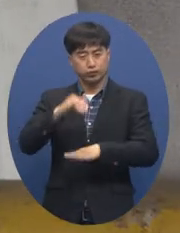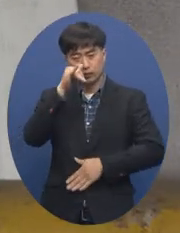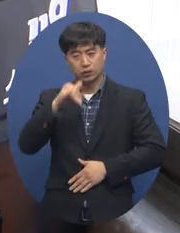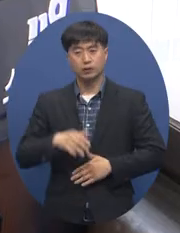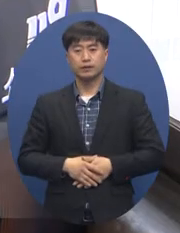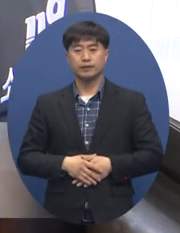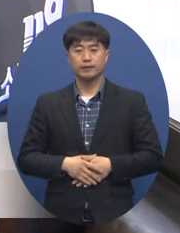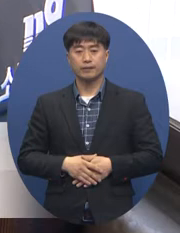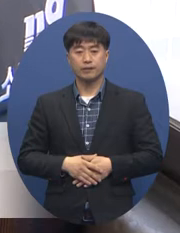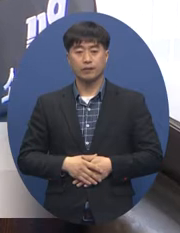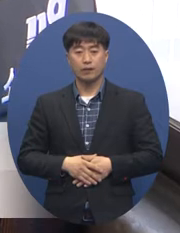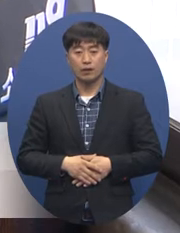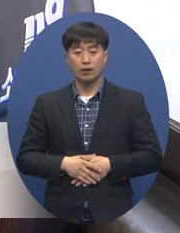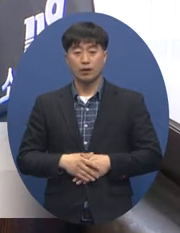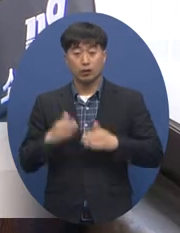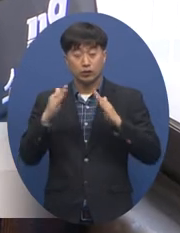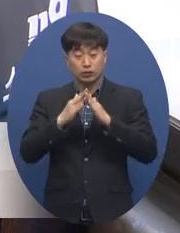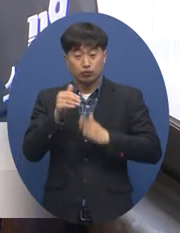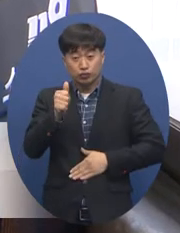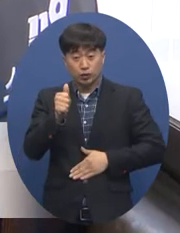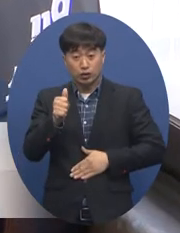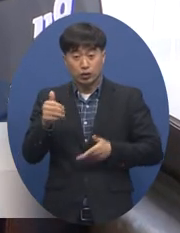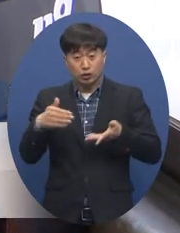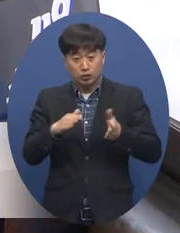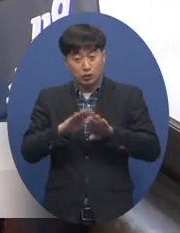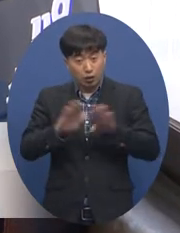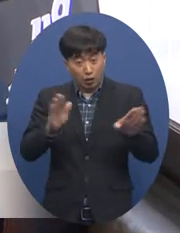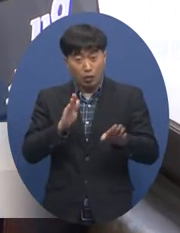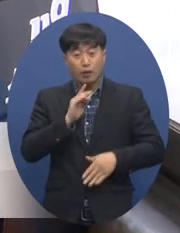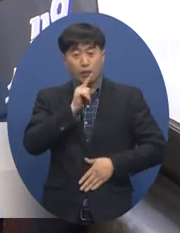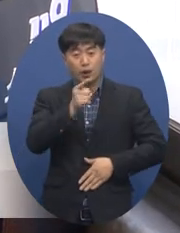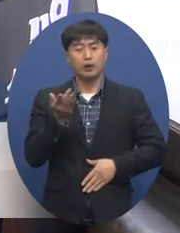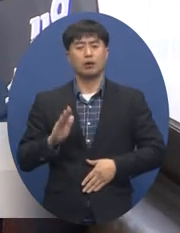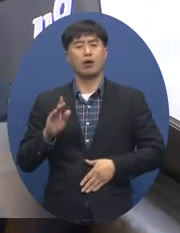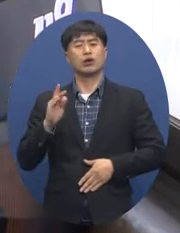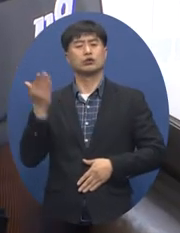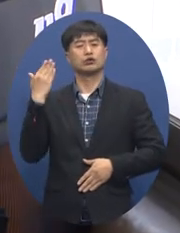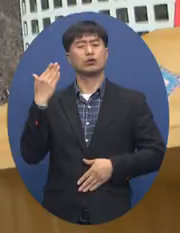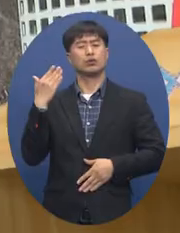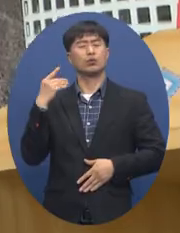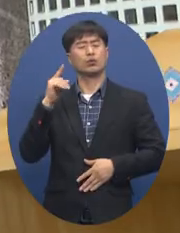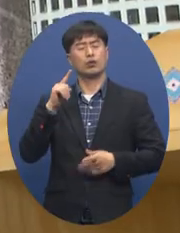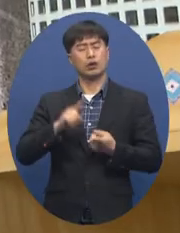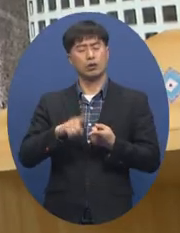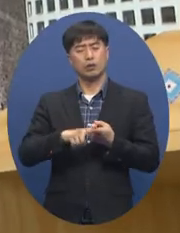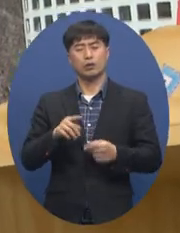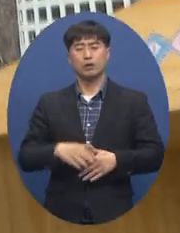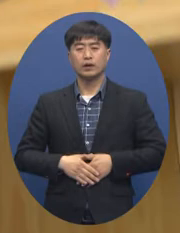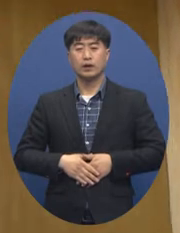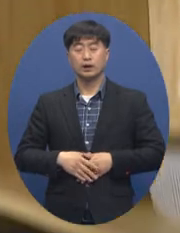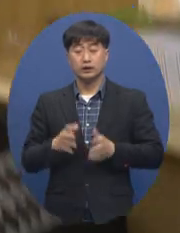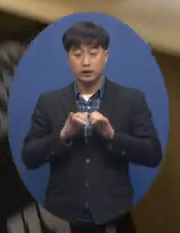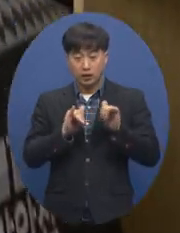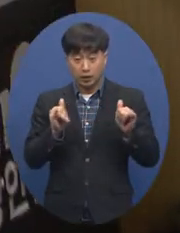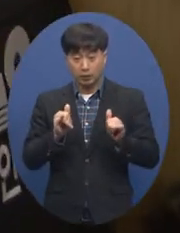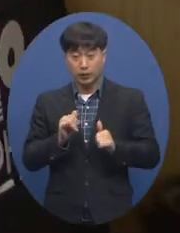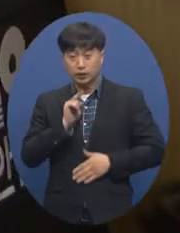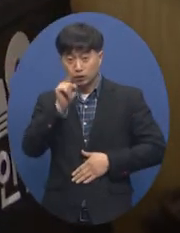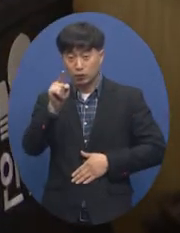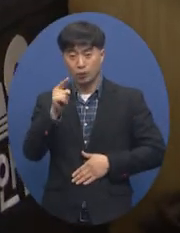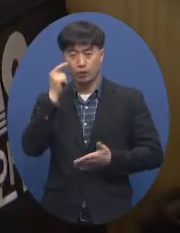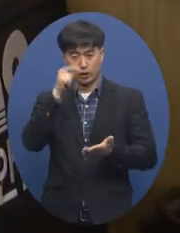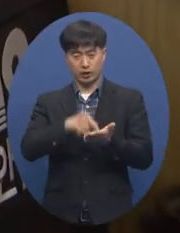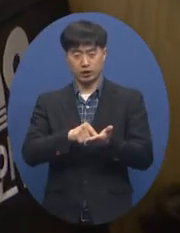보입니다. 아니, 그 통로 좀 보시더니 그전에도 이렇게 하고 지냈다고. 한 시민의 신고로